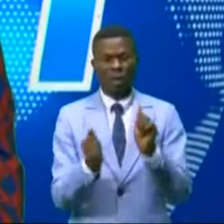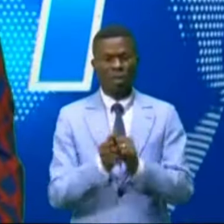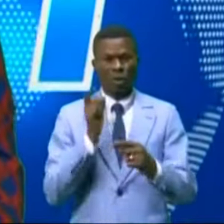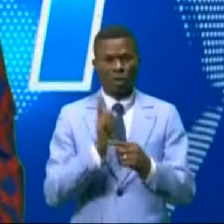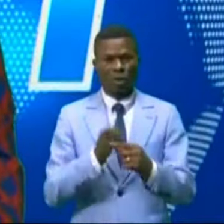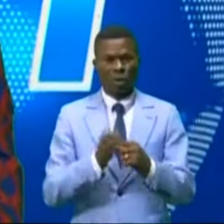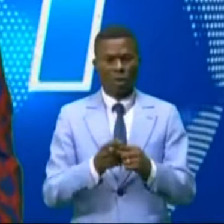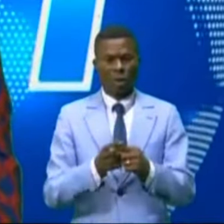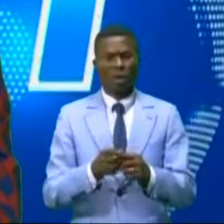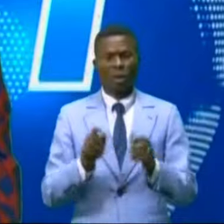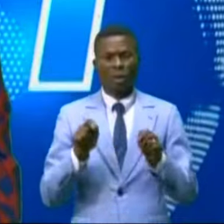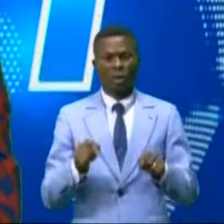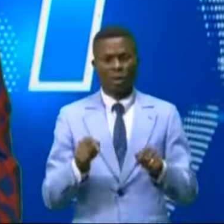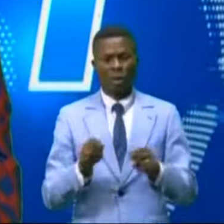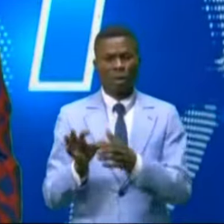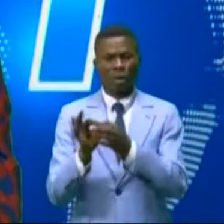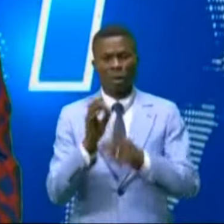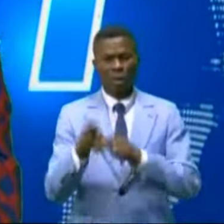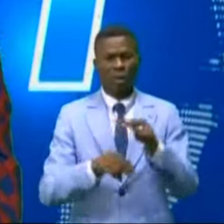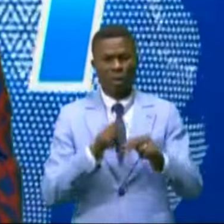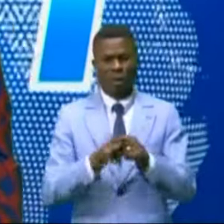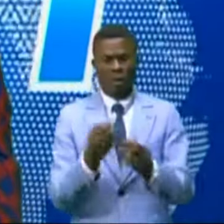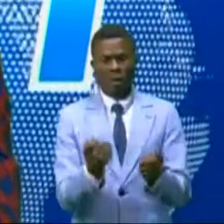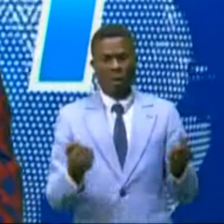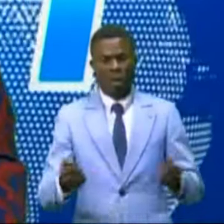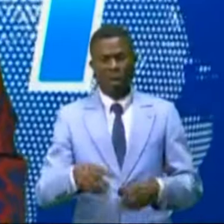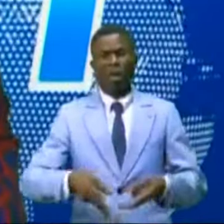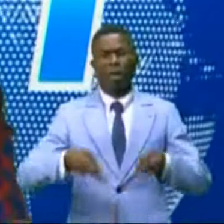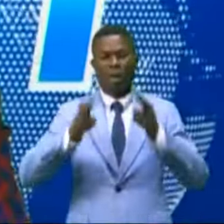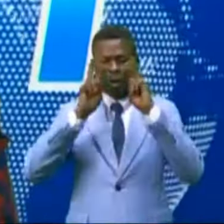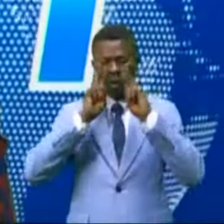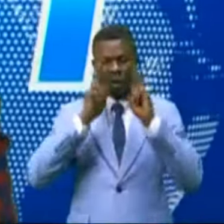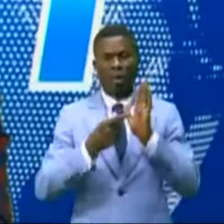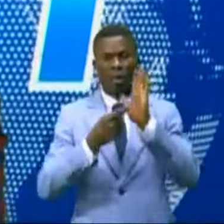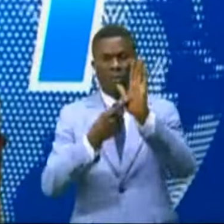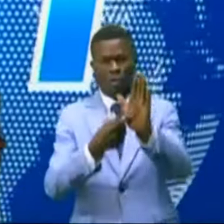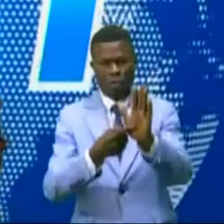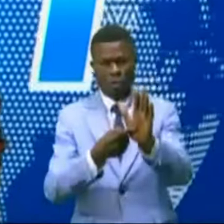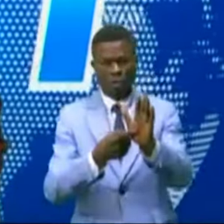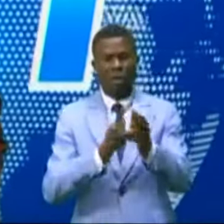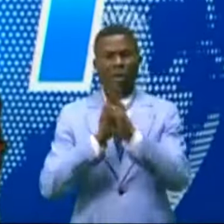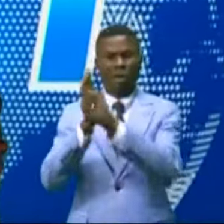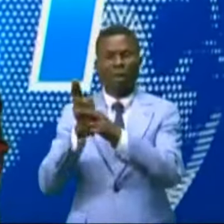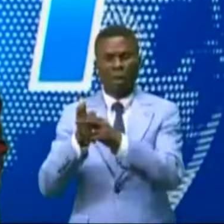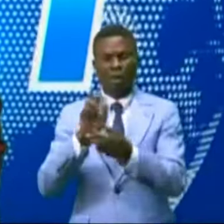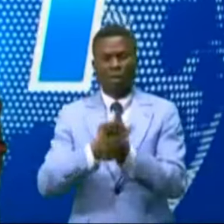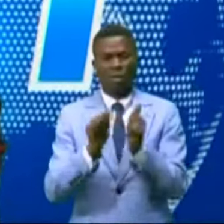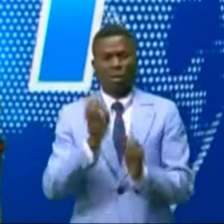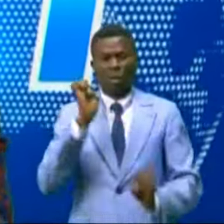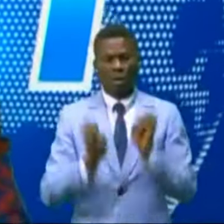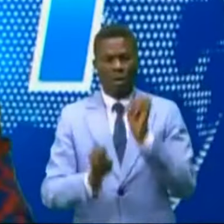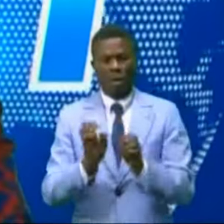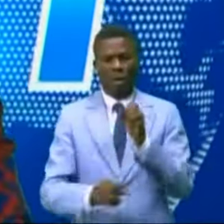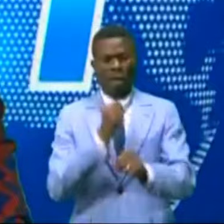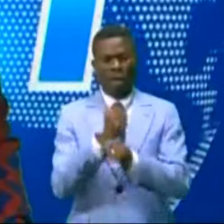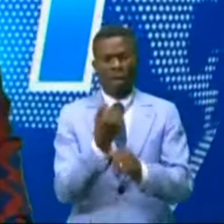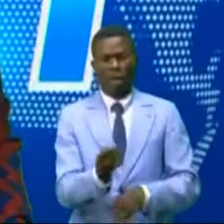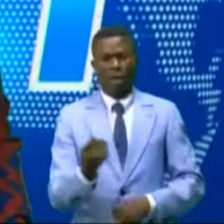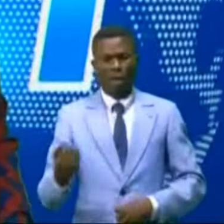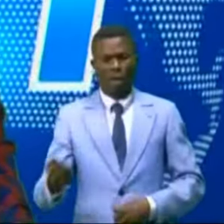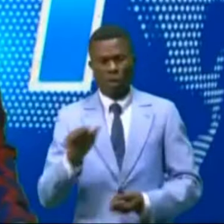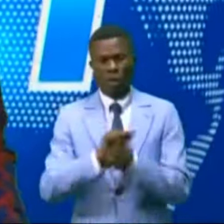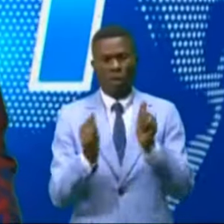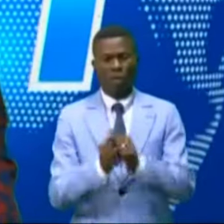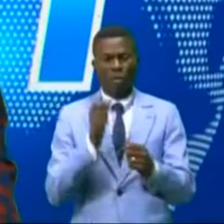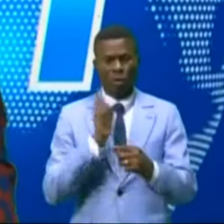difficile dans ce journal la coordination nationale enfants vulnérabl vient de présenter son rapport sur l'évaluation de l'âge des enfants en